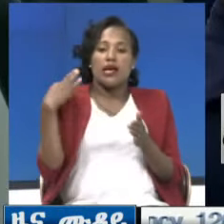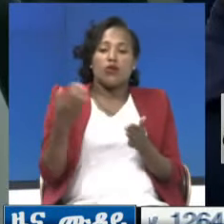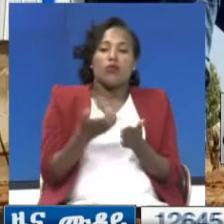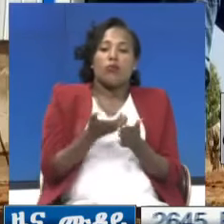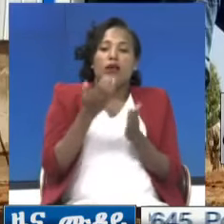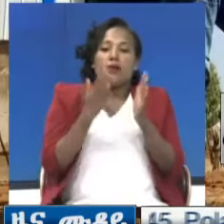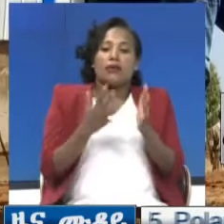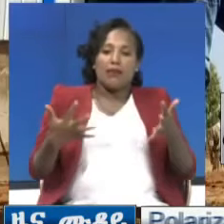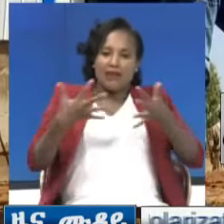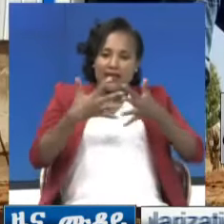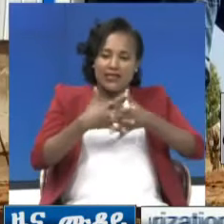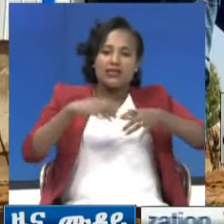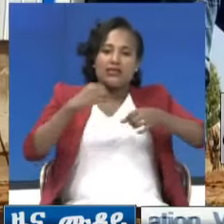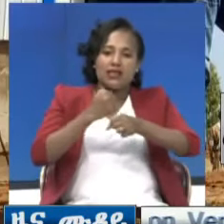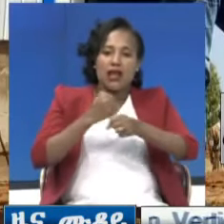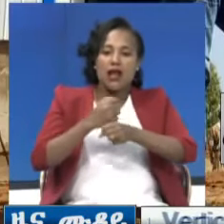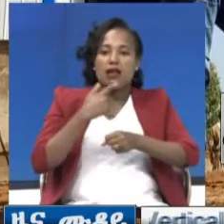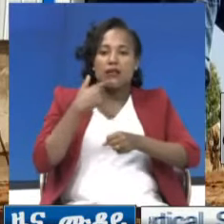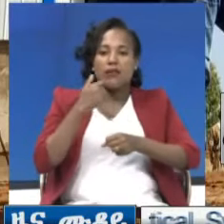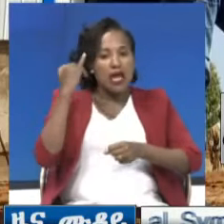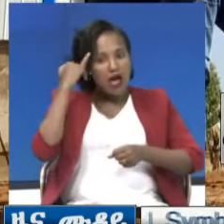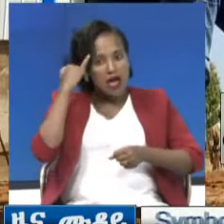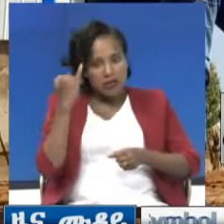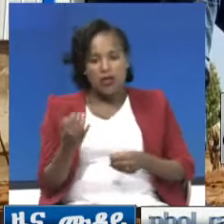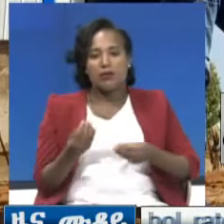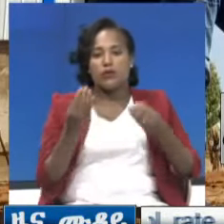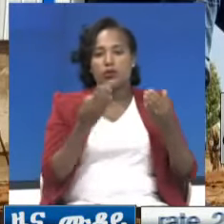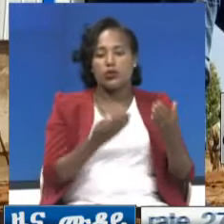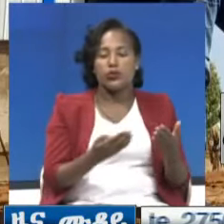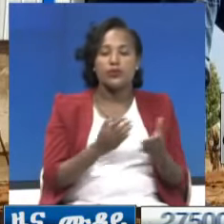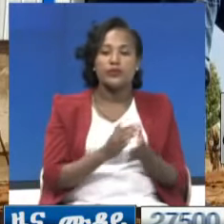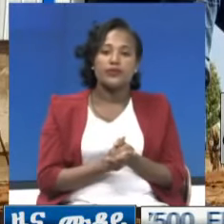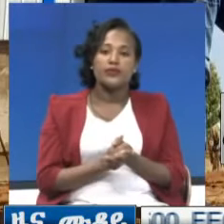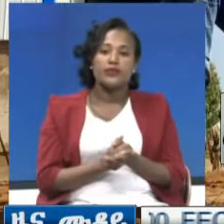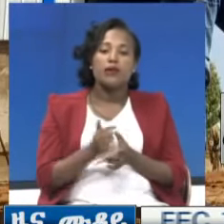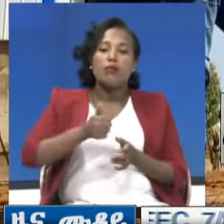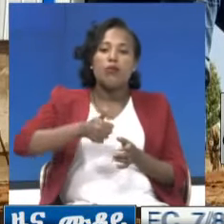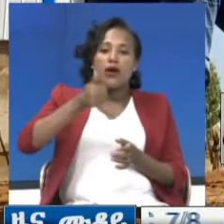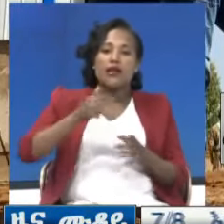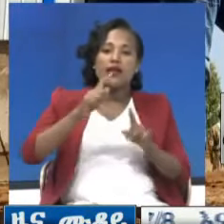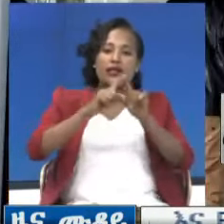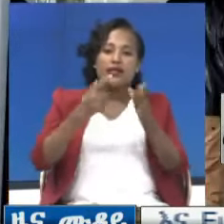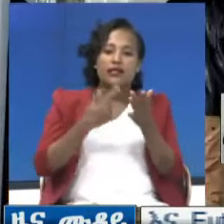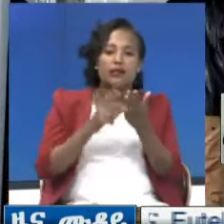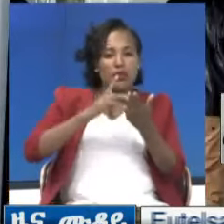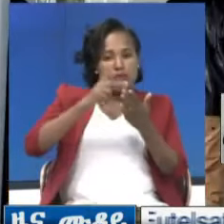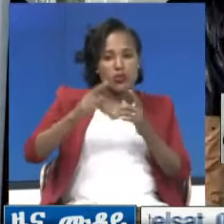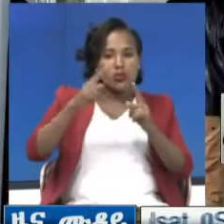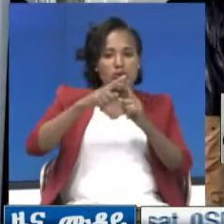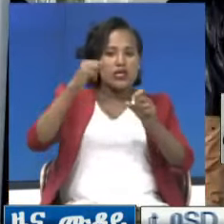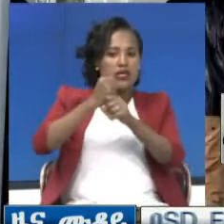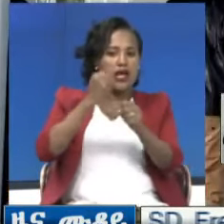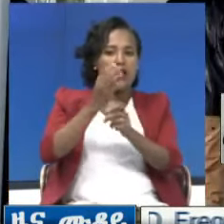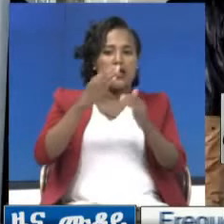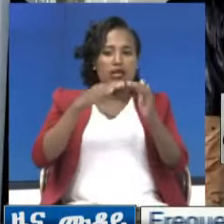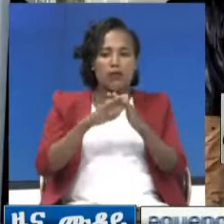ጋር በቅንጅት ይሰራል የሚል ሐሳብ ነው የሰጡን ማለት ነው። በዋናነት ግን እነዚህ ፕሮጀክቶች ወደ ስራ እንዲገቡ